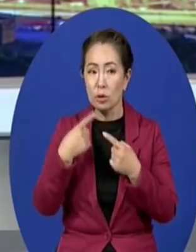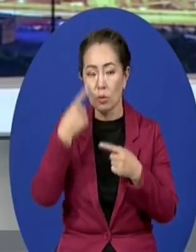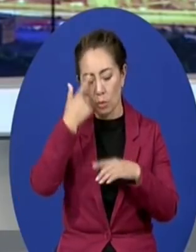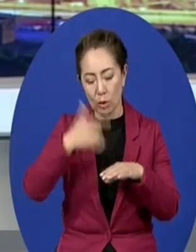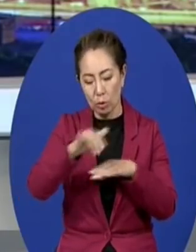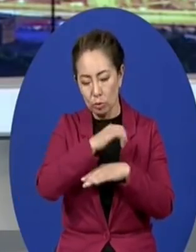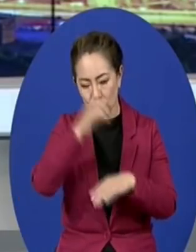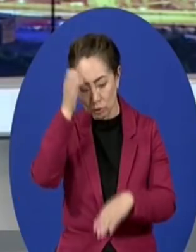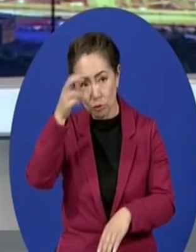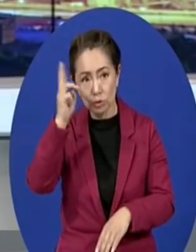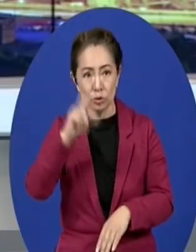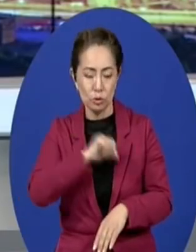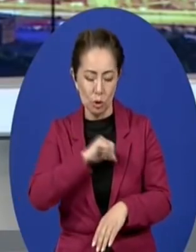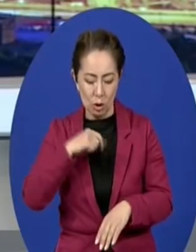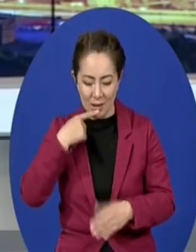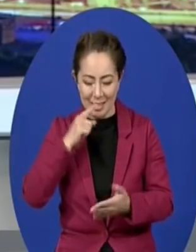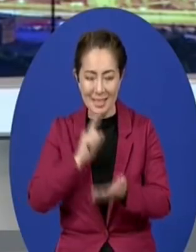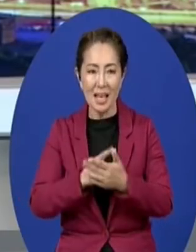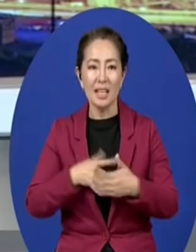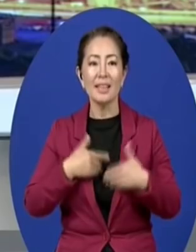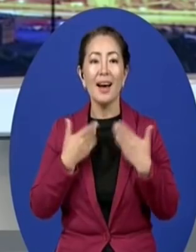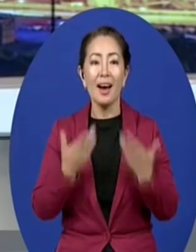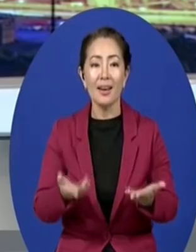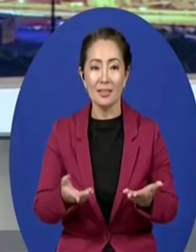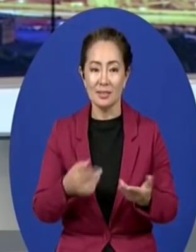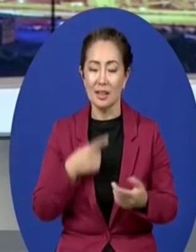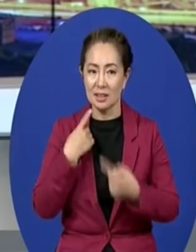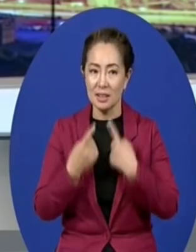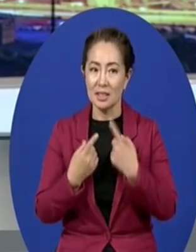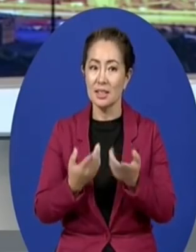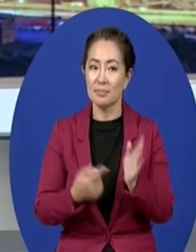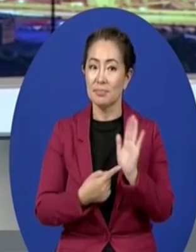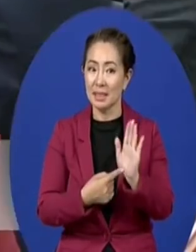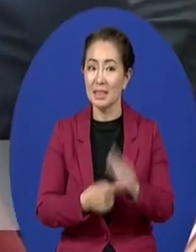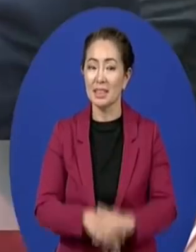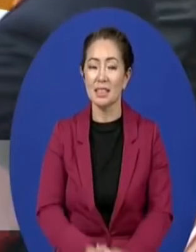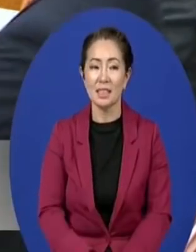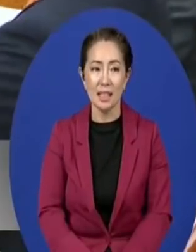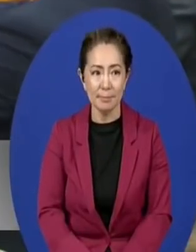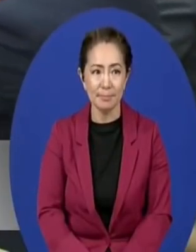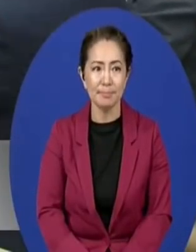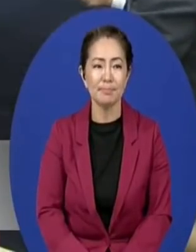Улсын ерөнхийлөгчийн хувьд зарлаг гаргахаа энэ үеэр мэдэгдсэн юм а.